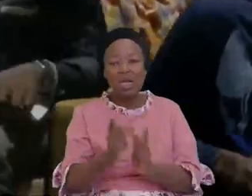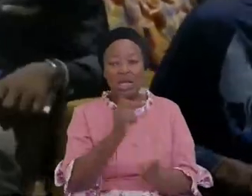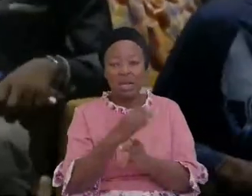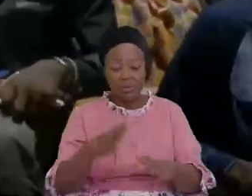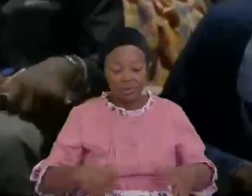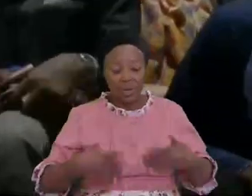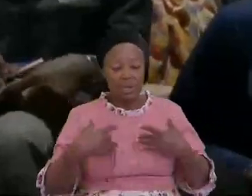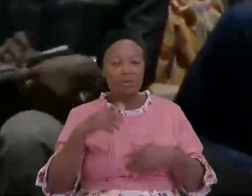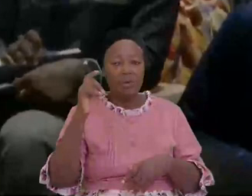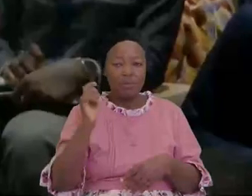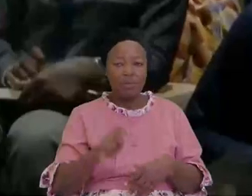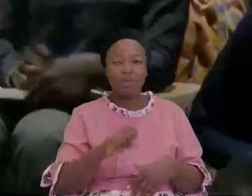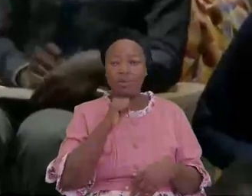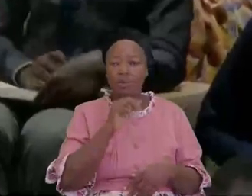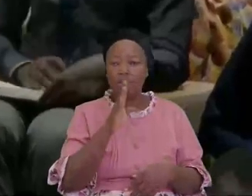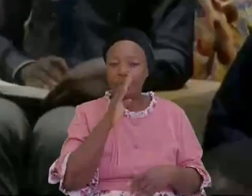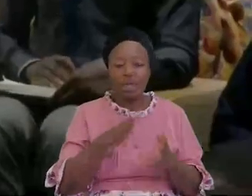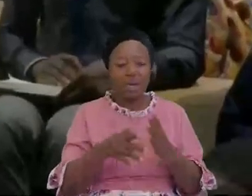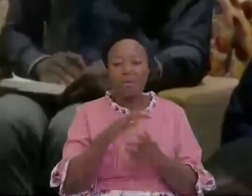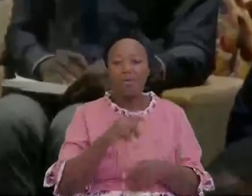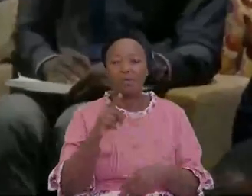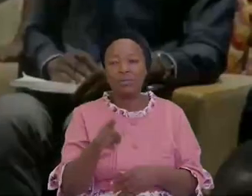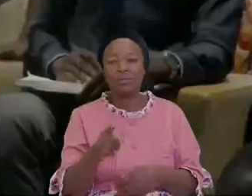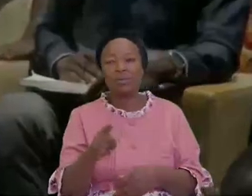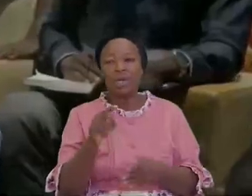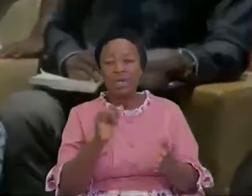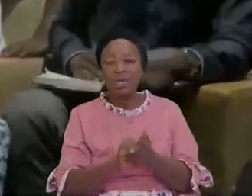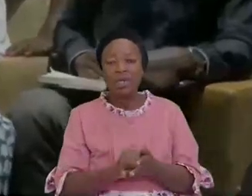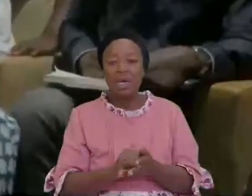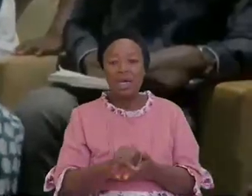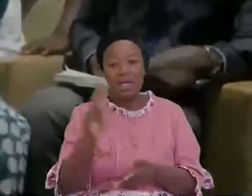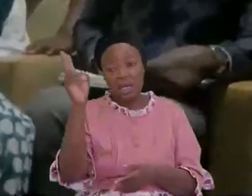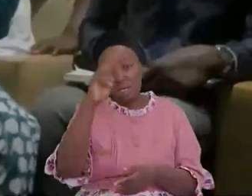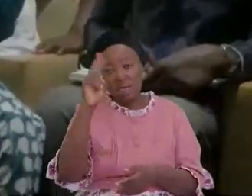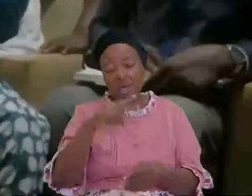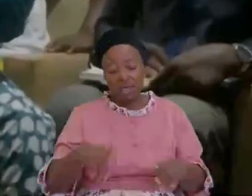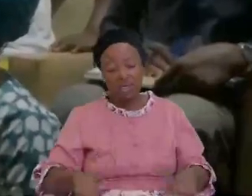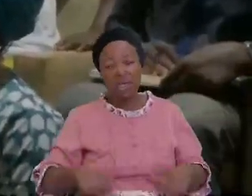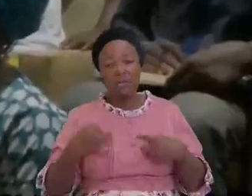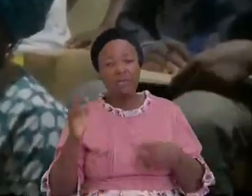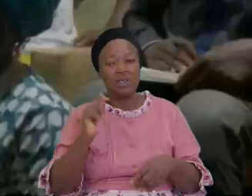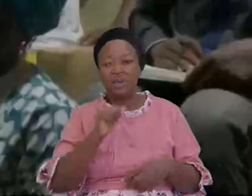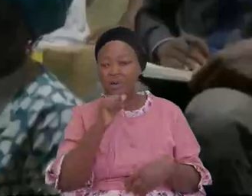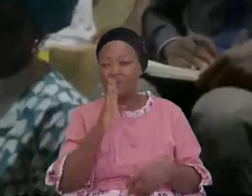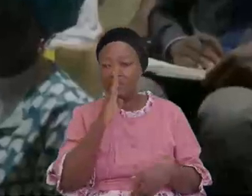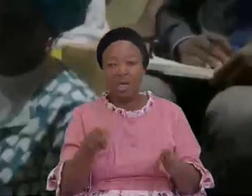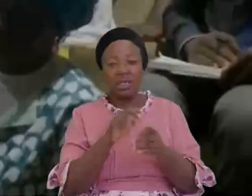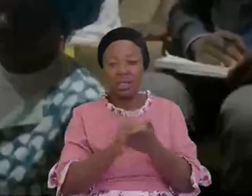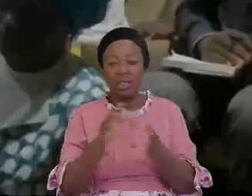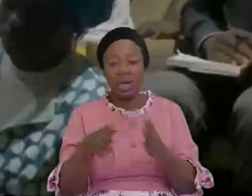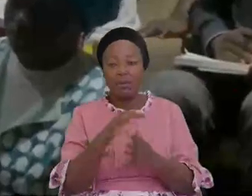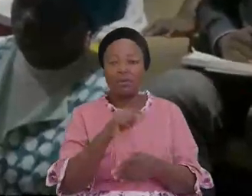Ce style de vie ne doit pas être ainsi parmi vous. Cette vie négligente ne doit pas être ainsi parmi vous.